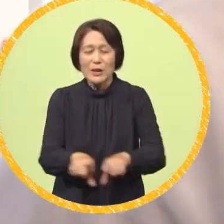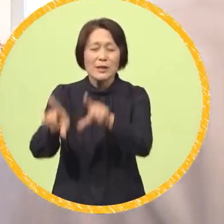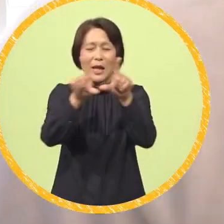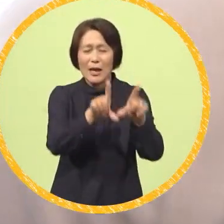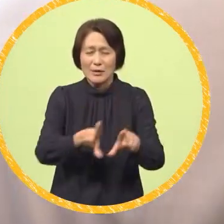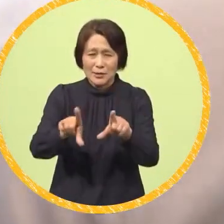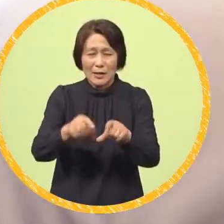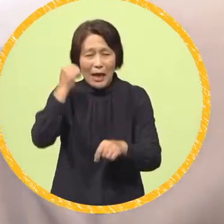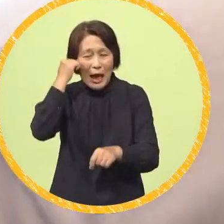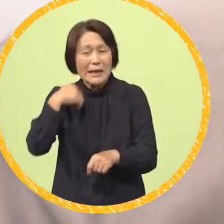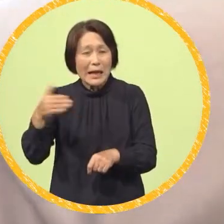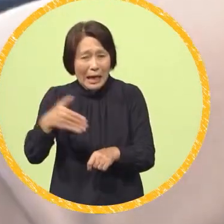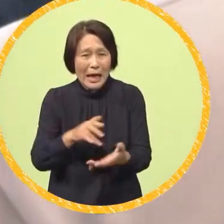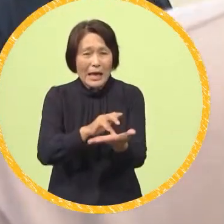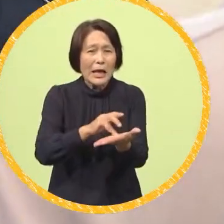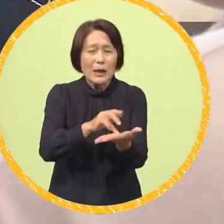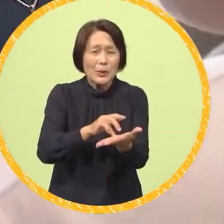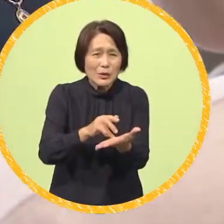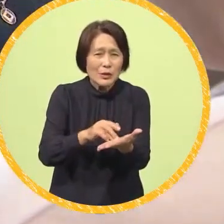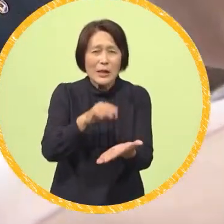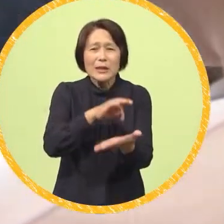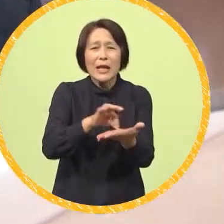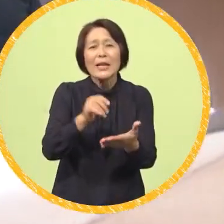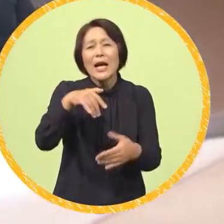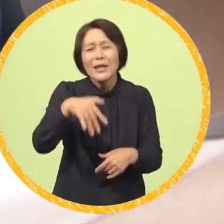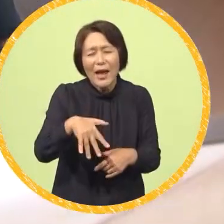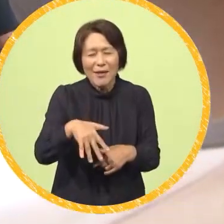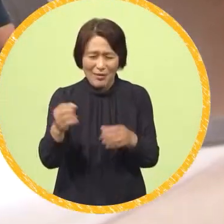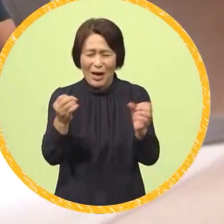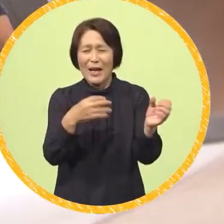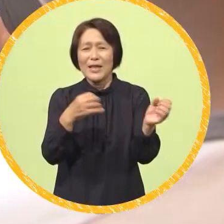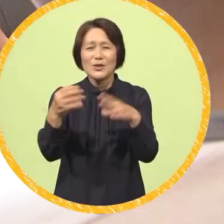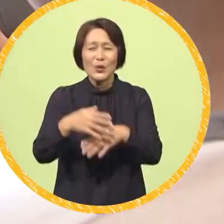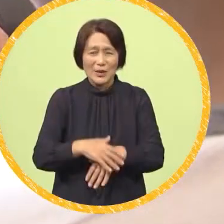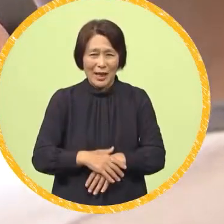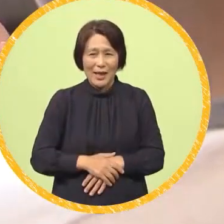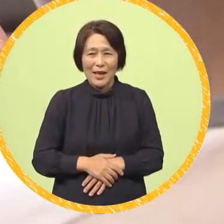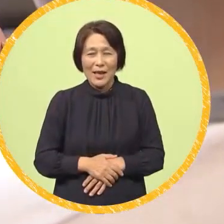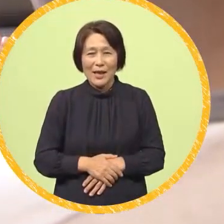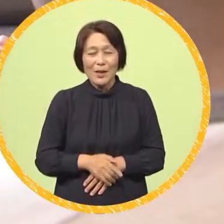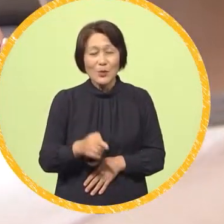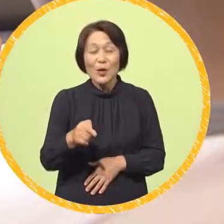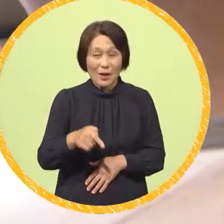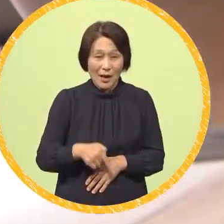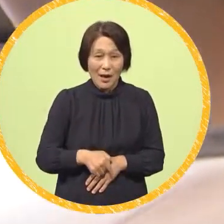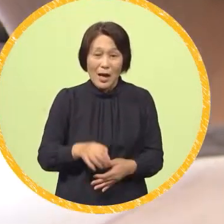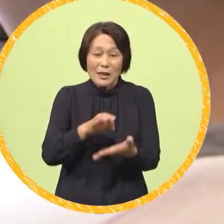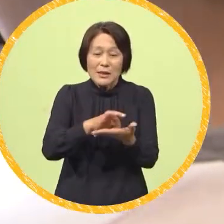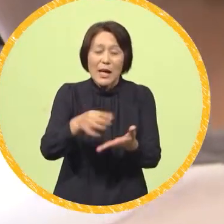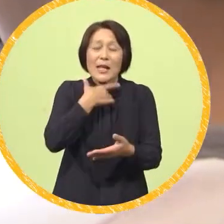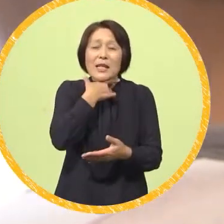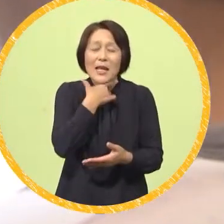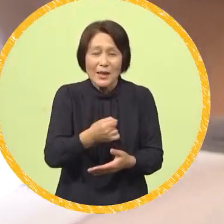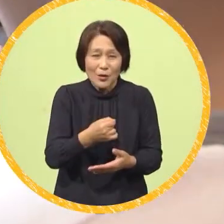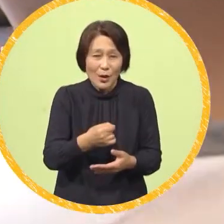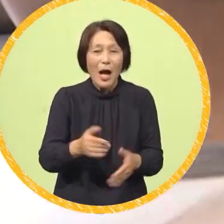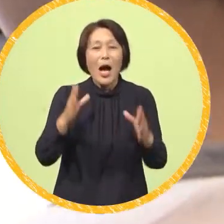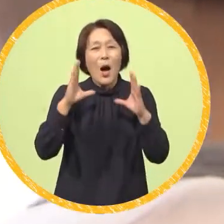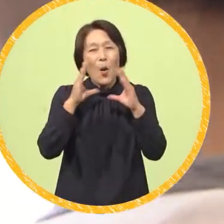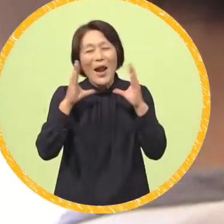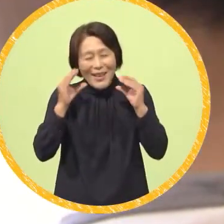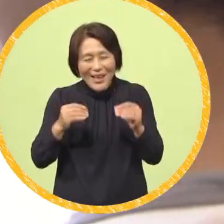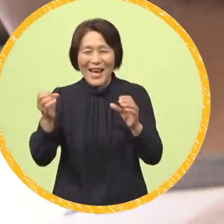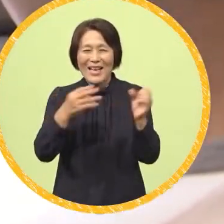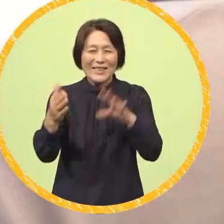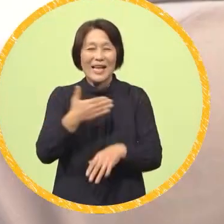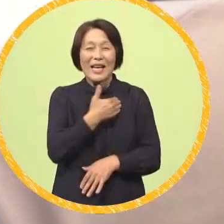朝からみんなで薬物使いたいねっていう本当の話をするようになって、それがだから使いたいという気持ちが笑い話になっていった